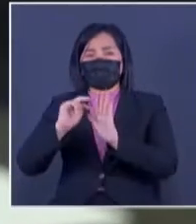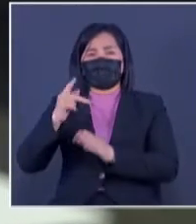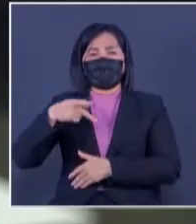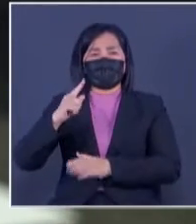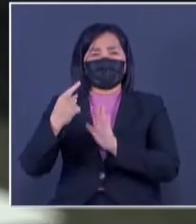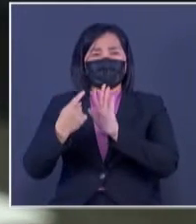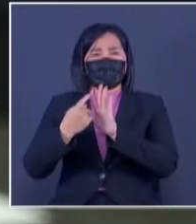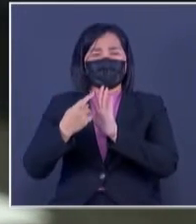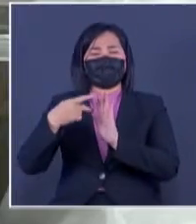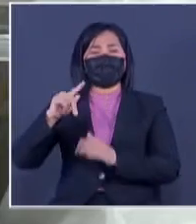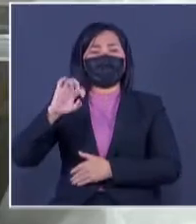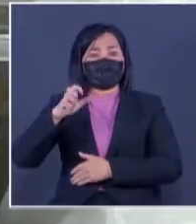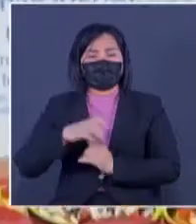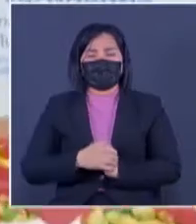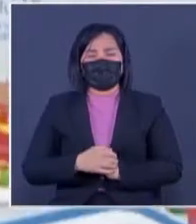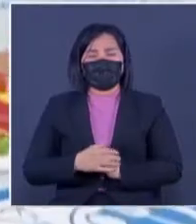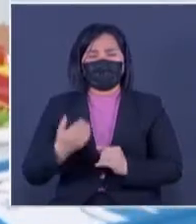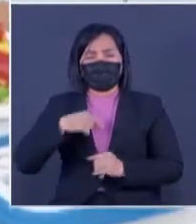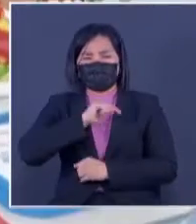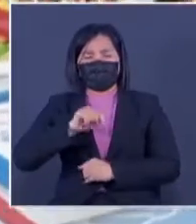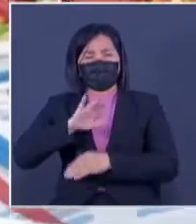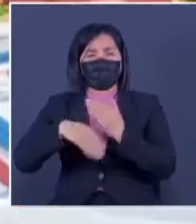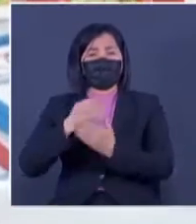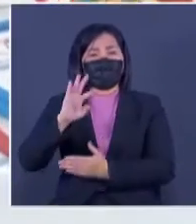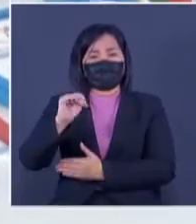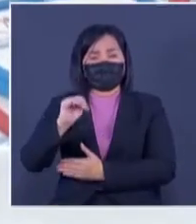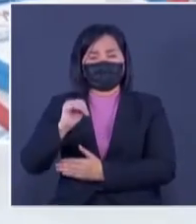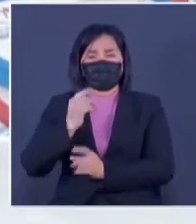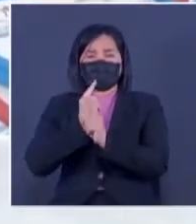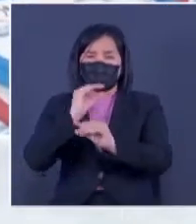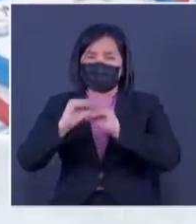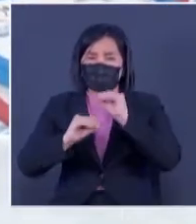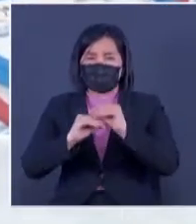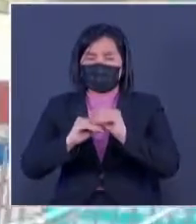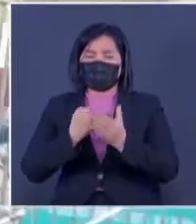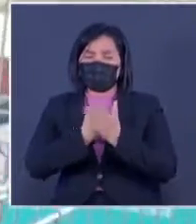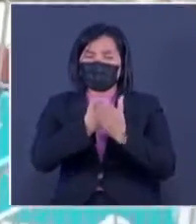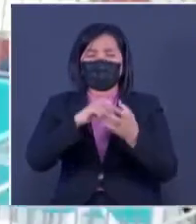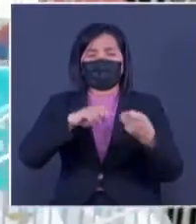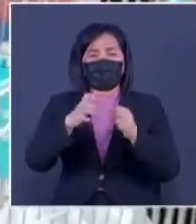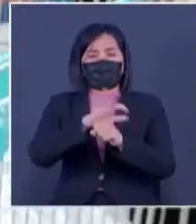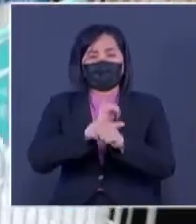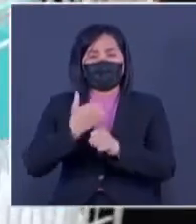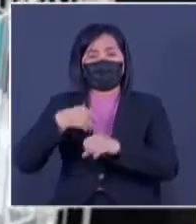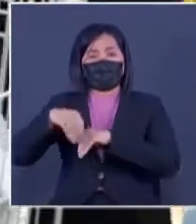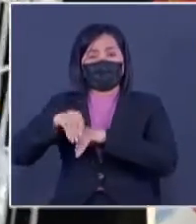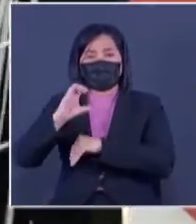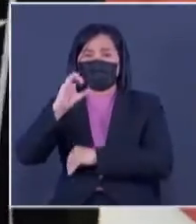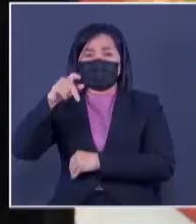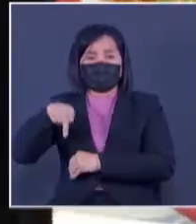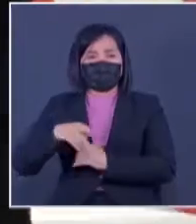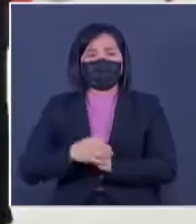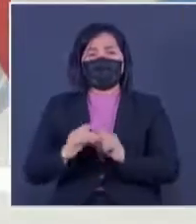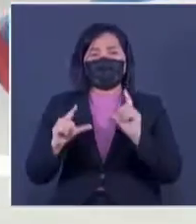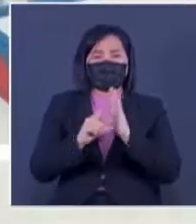จุดครับภายใต้โครงการครัวปันอิ่มร้อยเรียงใจสู้ภัยโควิด -19 ซึ่งเกิดจากความร่วมมือของเครือเจริญโภคภัณ